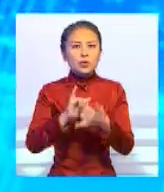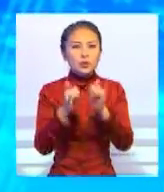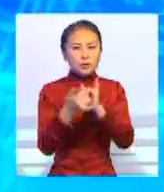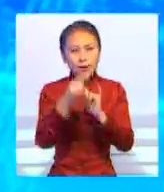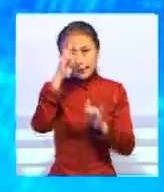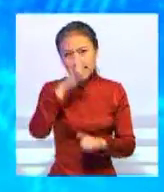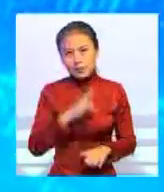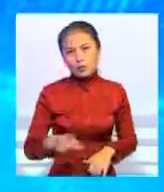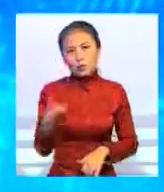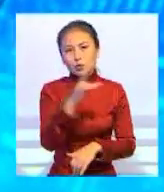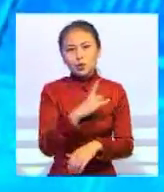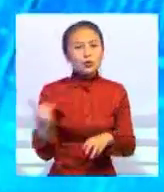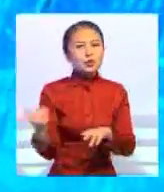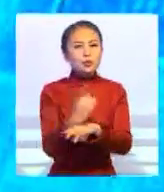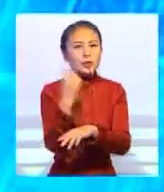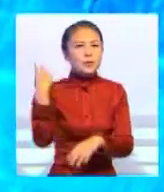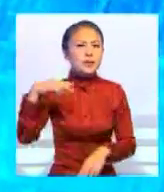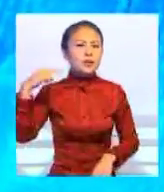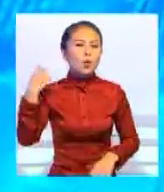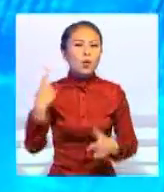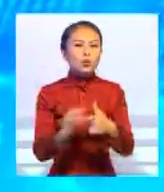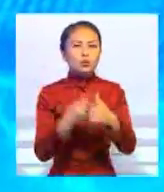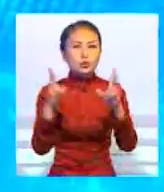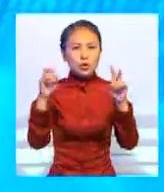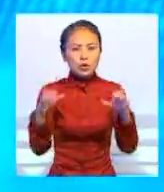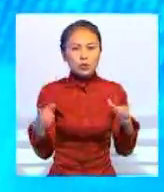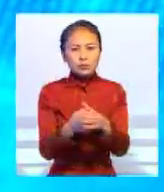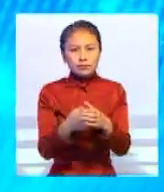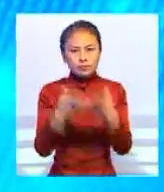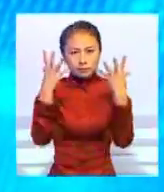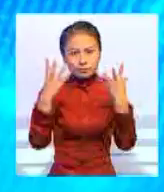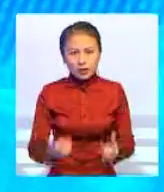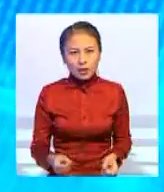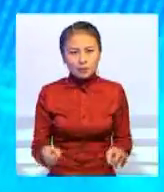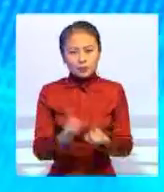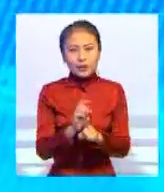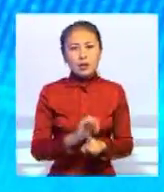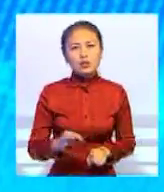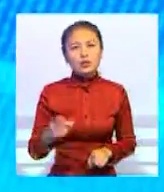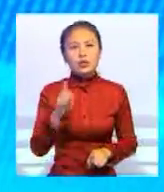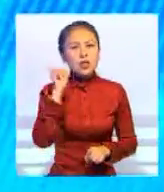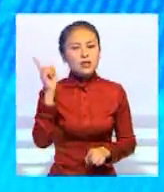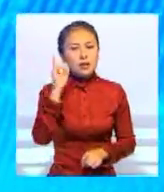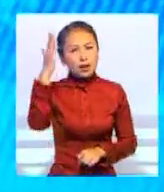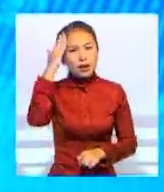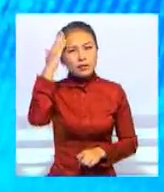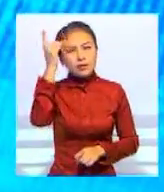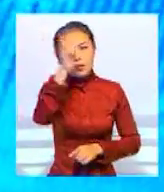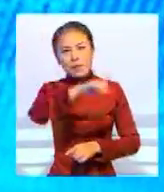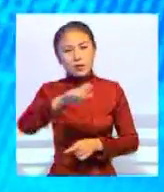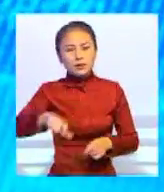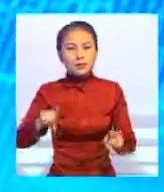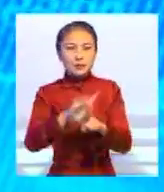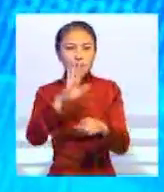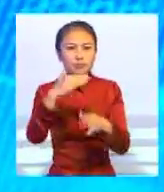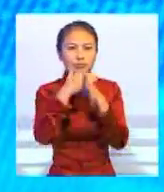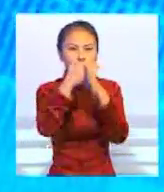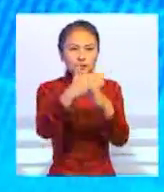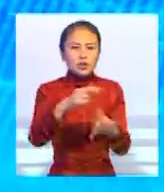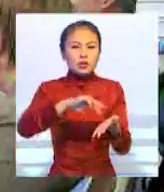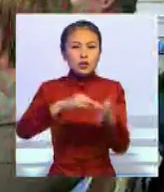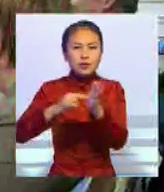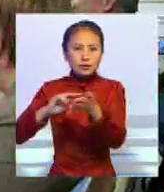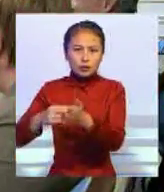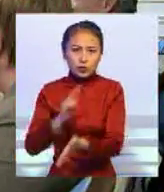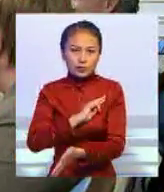Өскеменде Қазақстан Республикасының тұңғыш президент қорының күндері өтіп жатыр. Қор аймақтардағы дарынды жастарды қолдауға бағытталған бірқатар